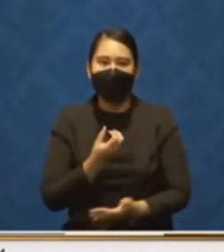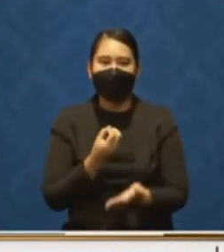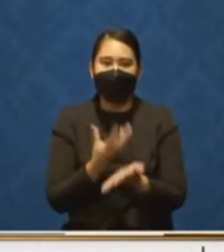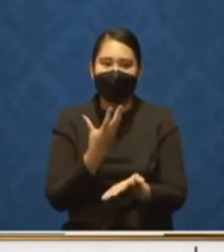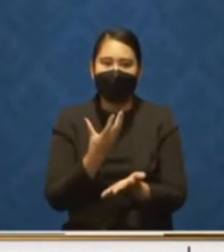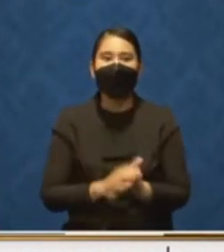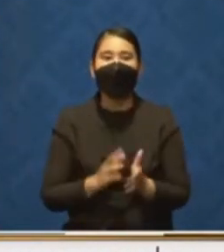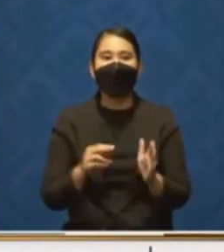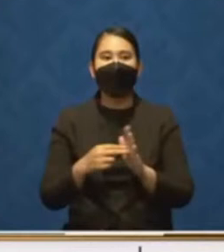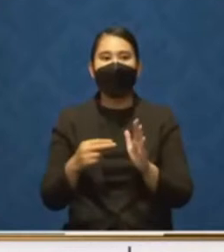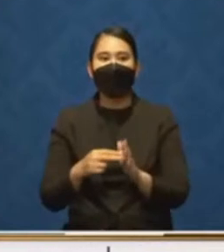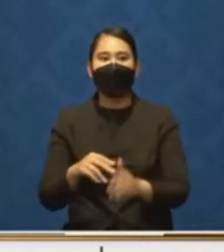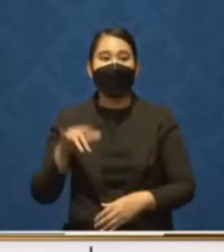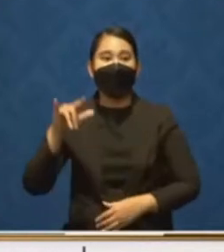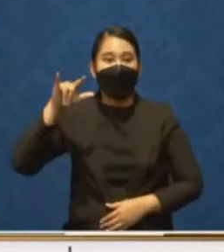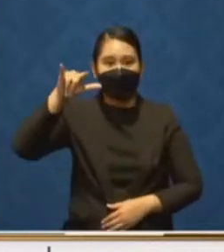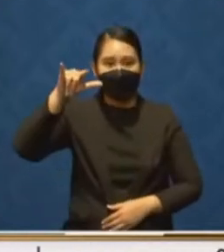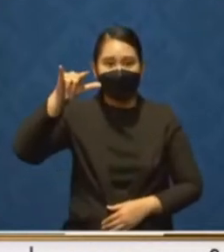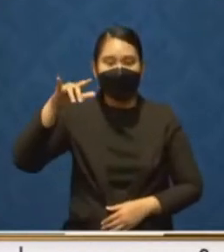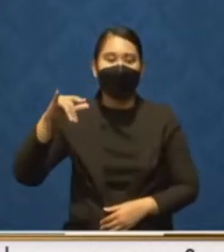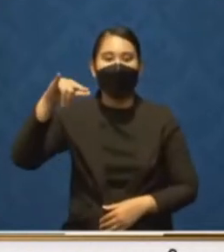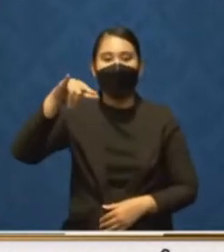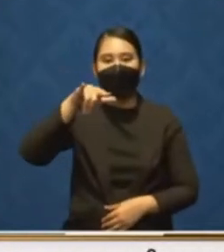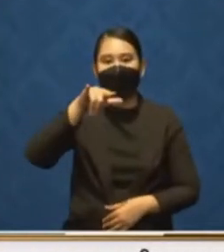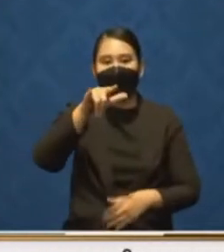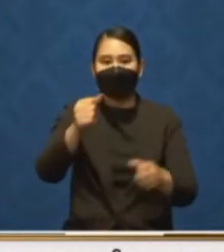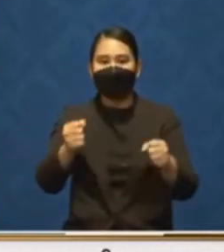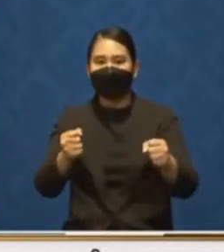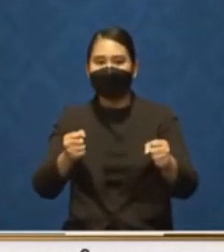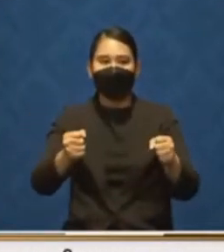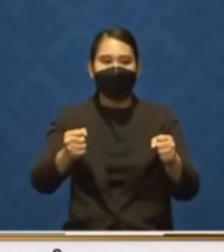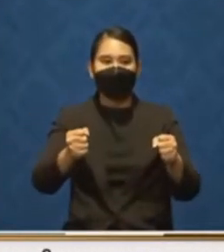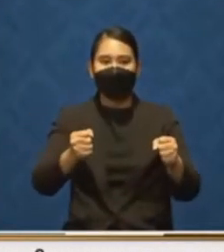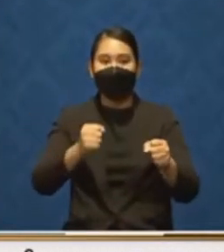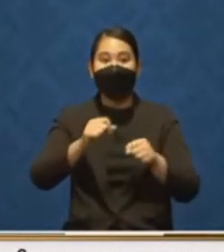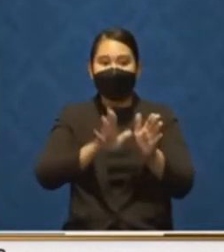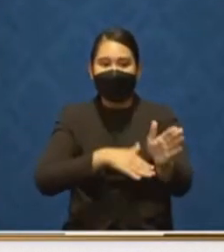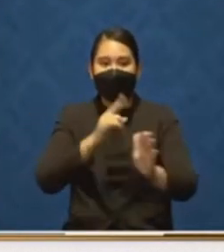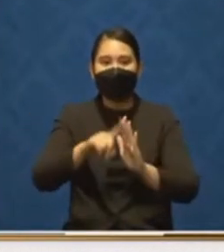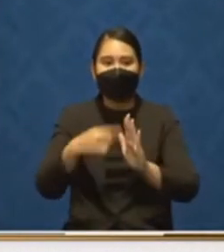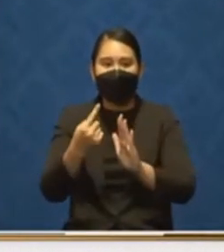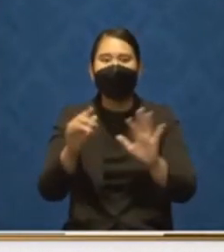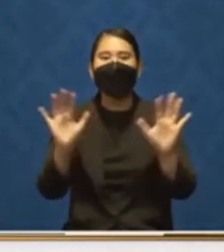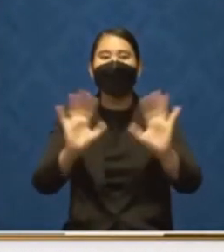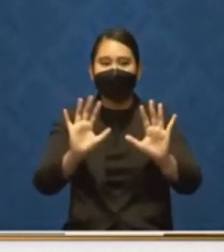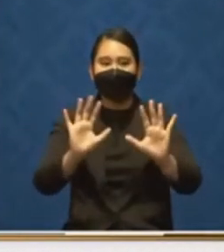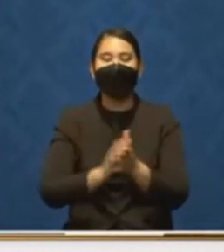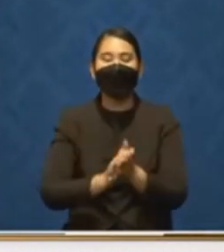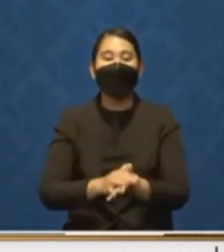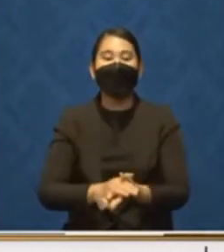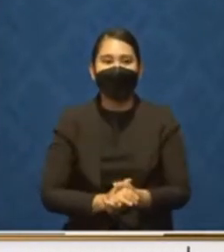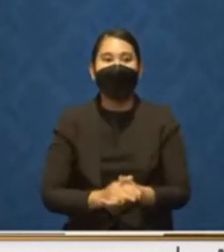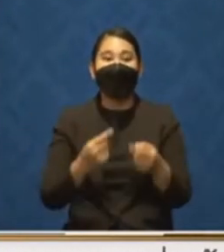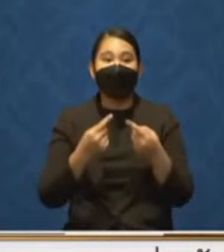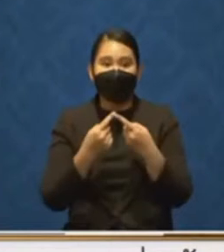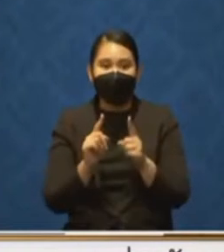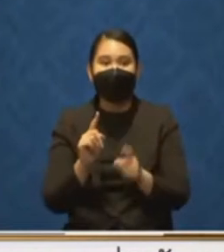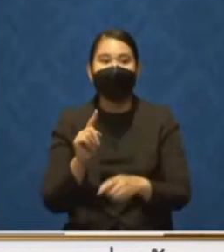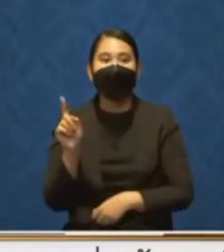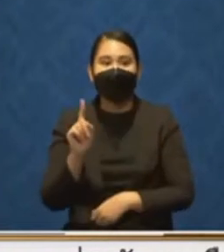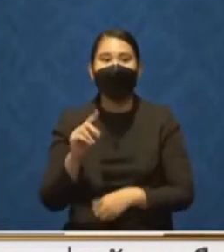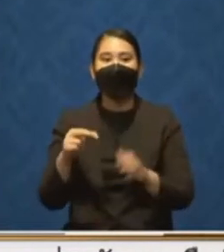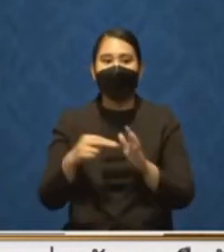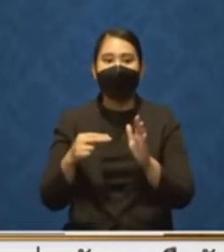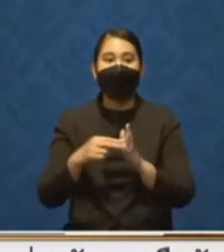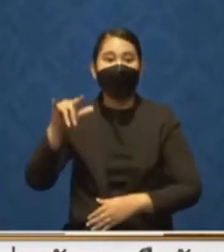เราคงไม่เอาขึ้นขับไล่พ่นเป็นท่ากระเบนเป็นชั่วโมงนะครับอ่ะก็มีแต่เกิดมาทดแทนนะก็เป็นแต่ต้องไปแสดงสภาพ